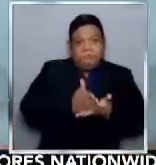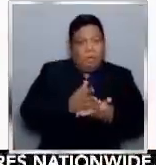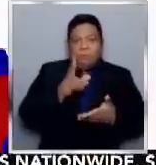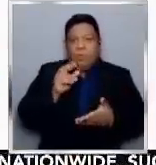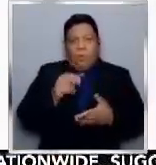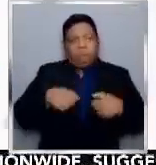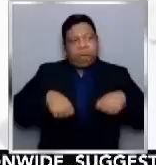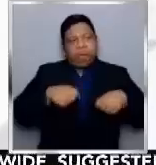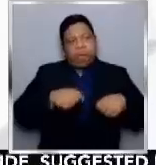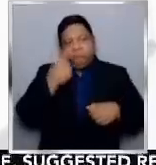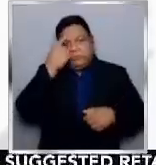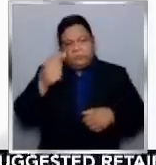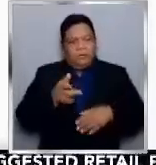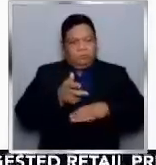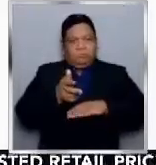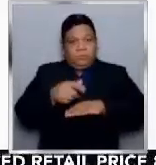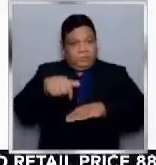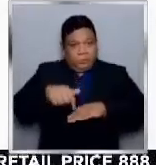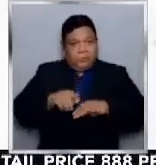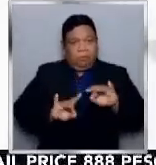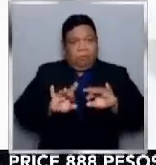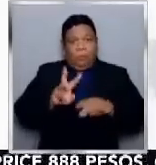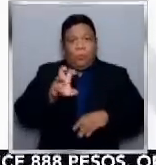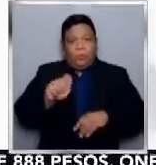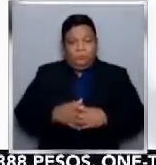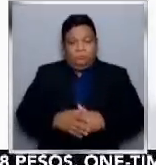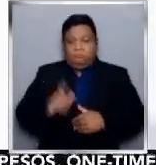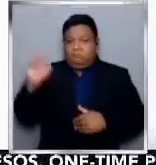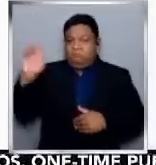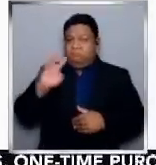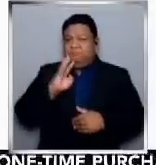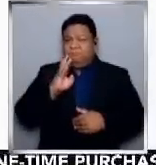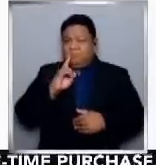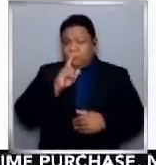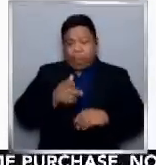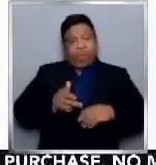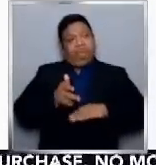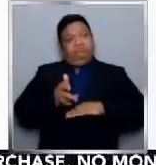kalsada. Mahirap bumaril ng umaandar. Masasabi natin na yung tao